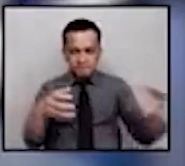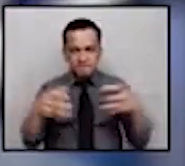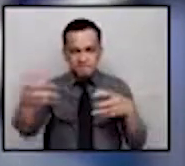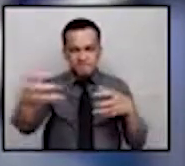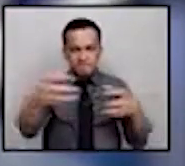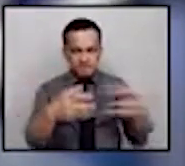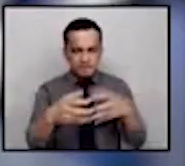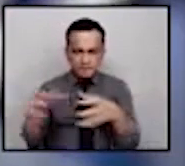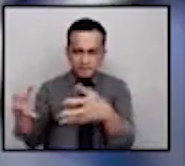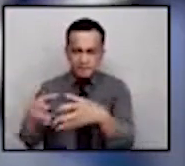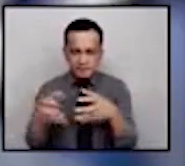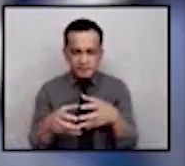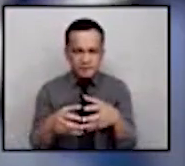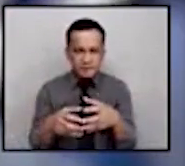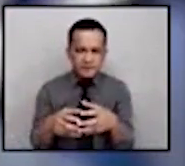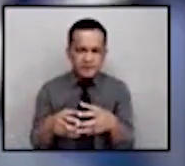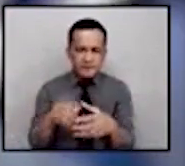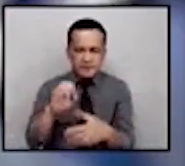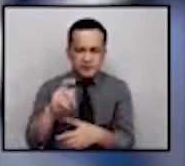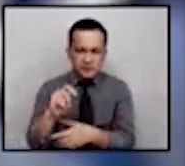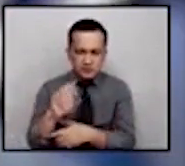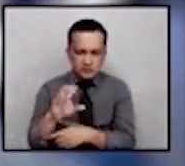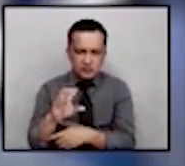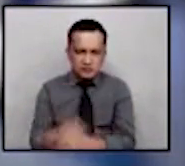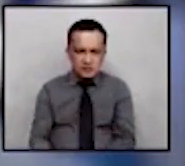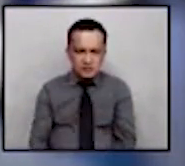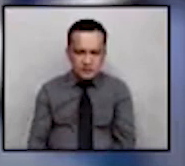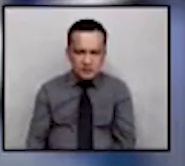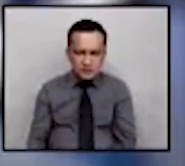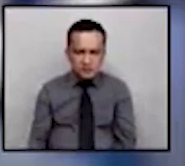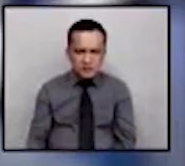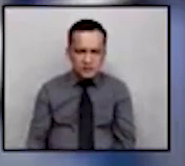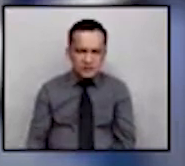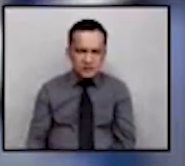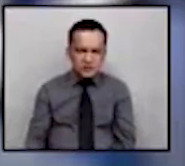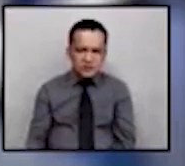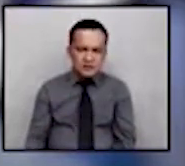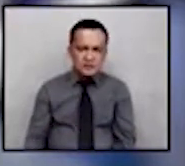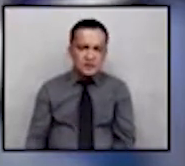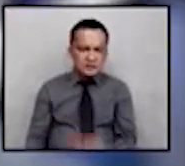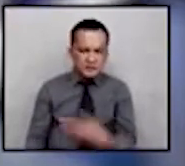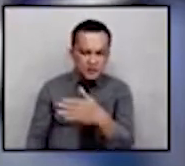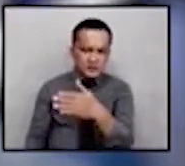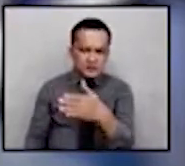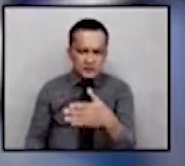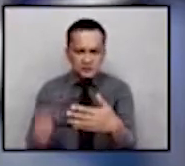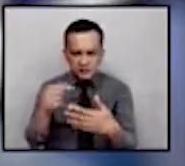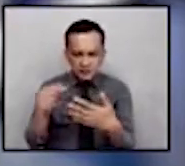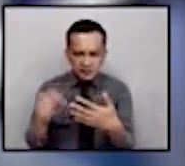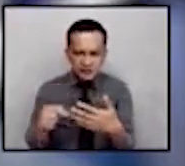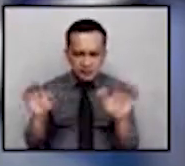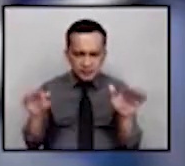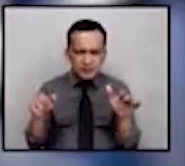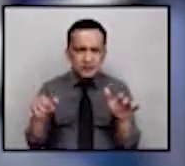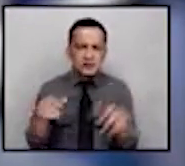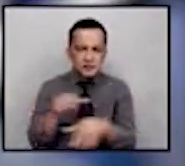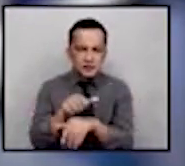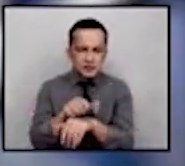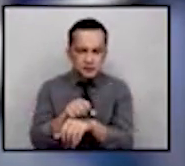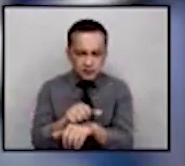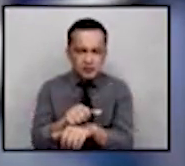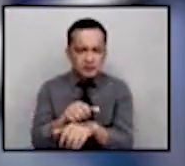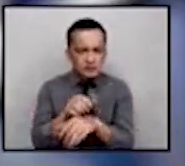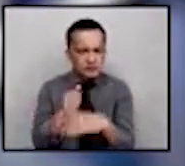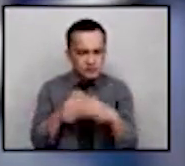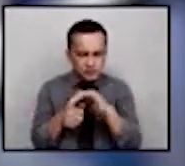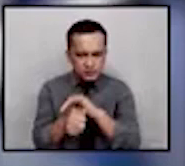ng hobbyist, exotic, avian, pati isda, lahat. Tortoise. Nandiyan, tortoise. May Zumba doon, wala.